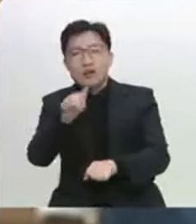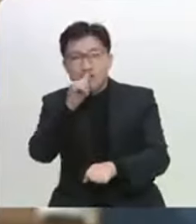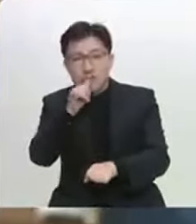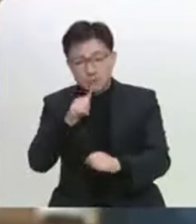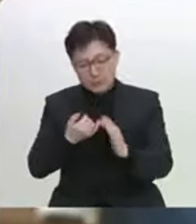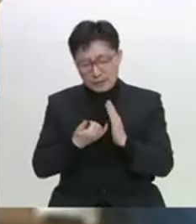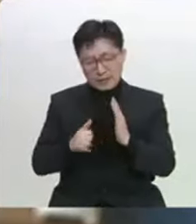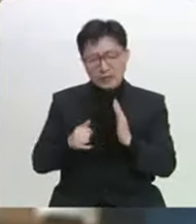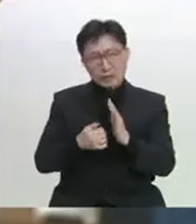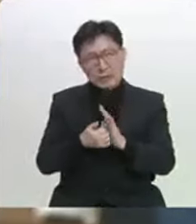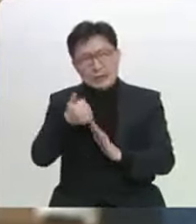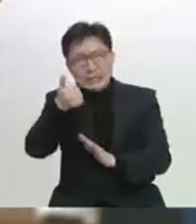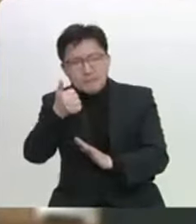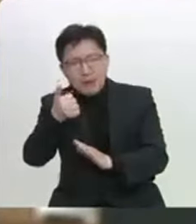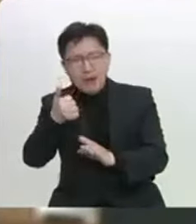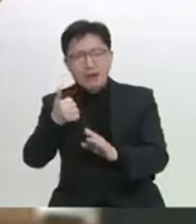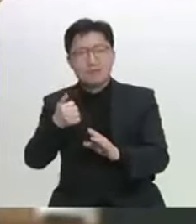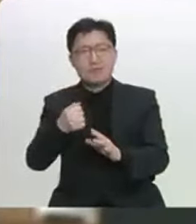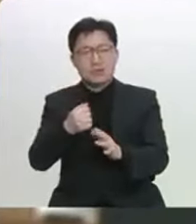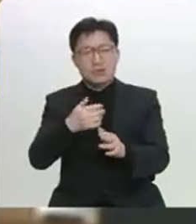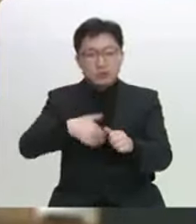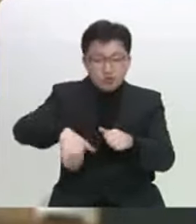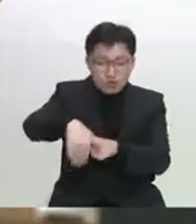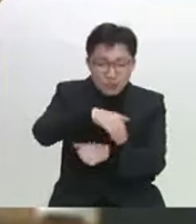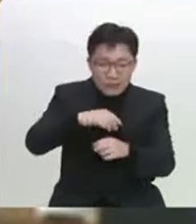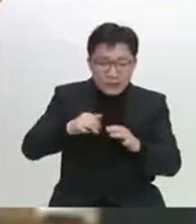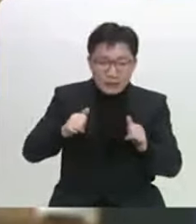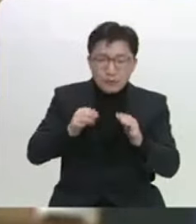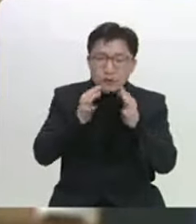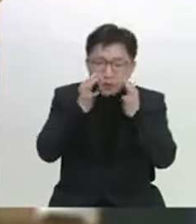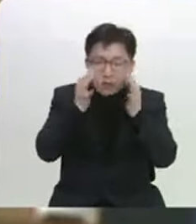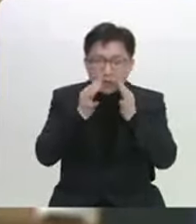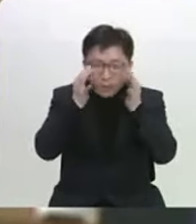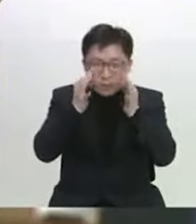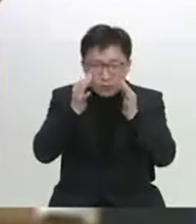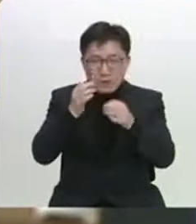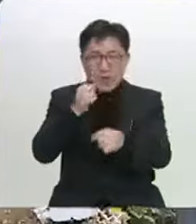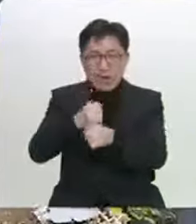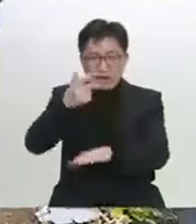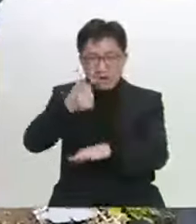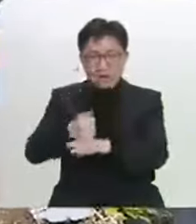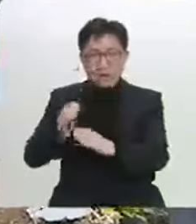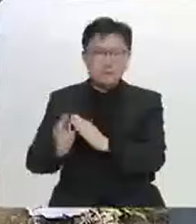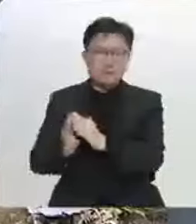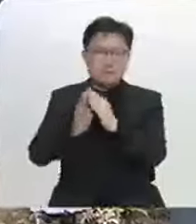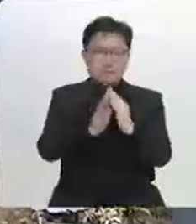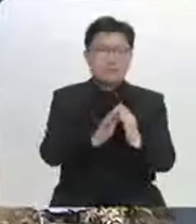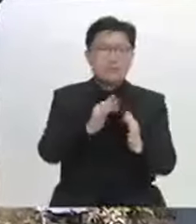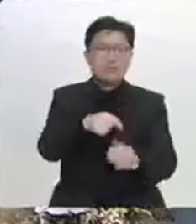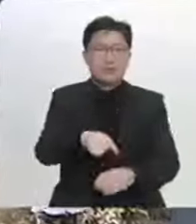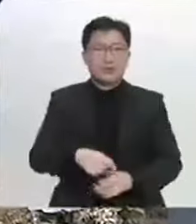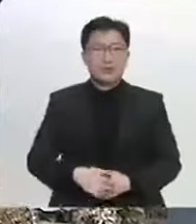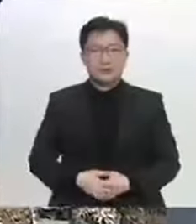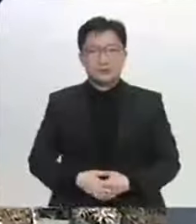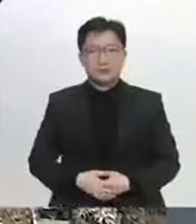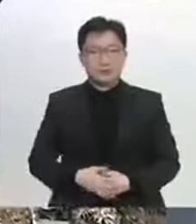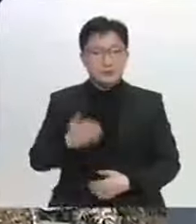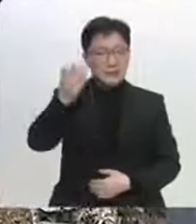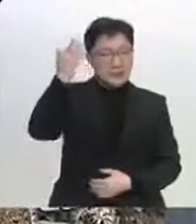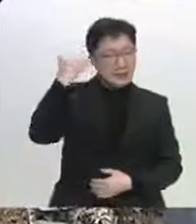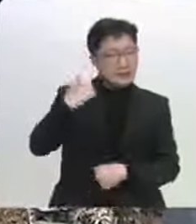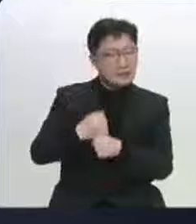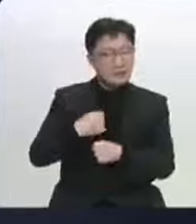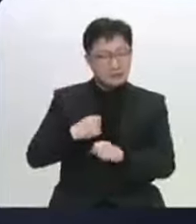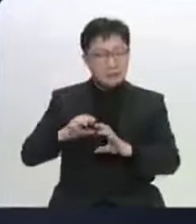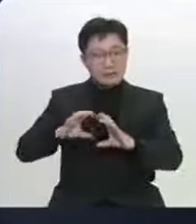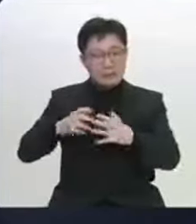어떤 희망과 또 여러 지역 인사들의 조력으로 여기까지 오게 됩니다. 1982년 군사 독재